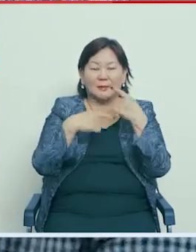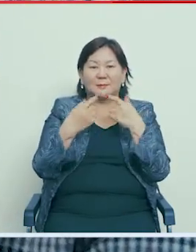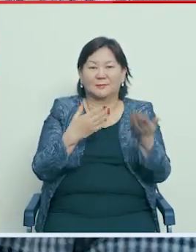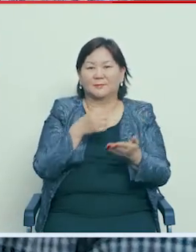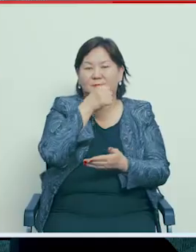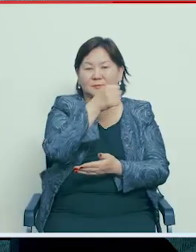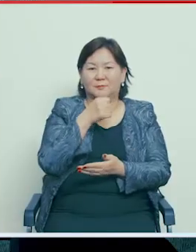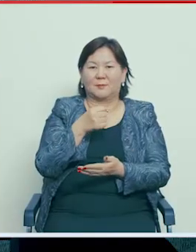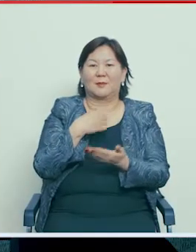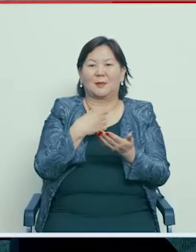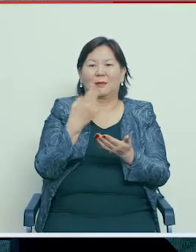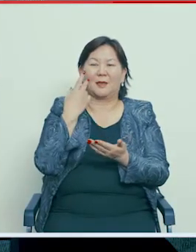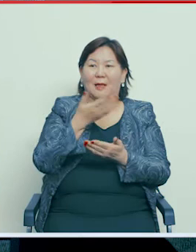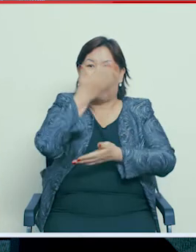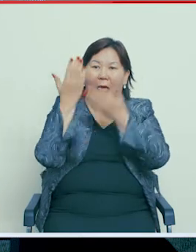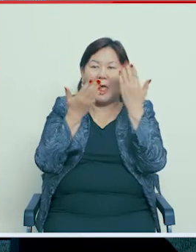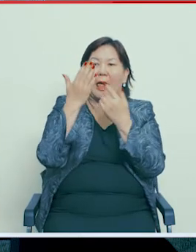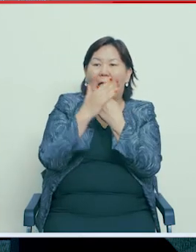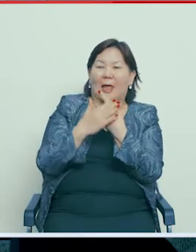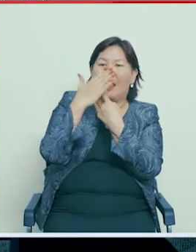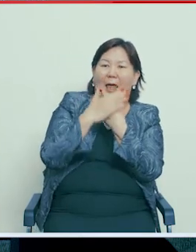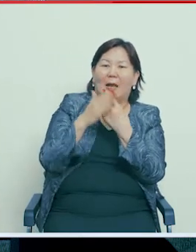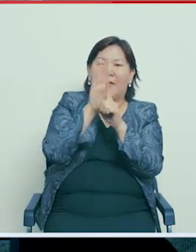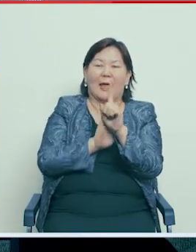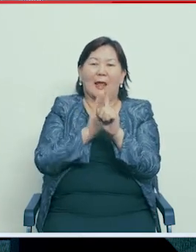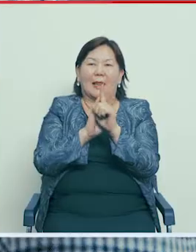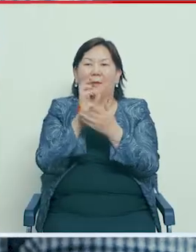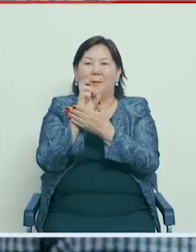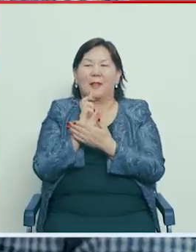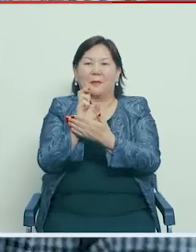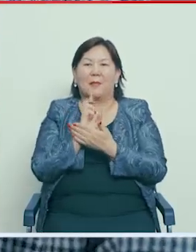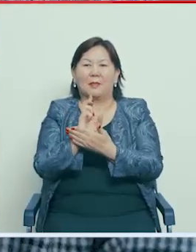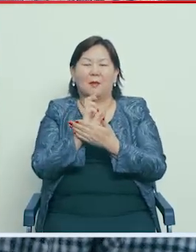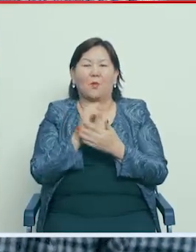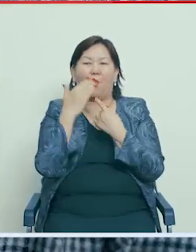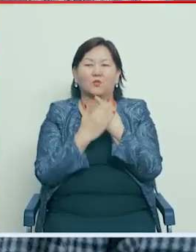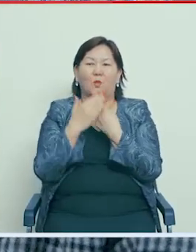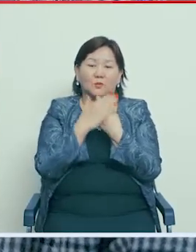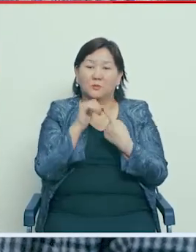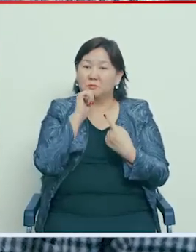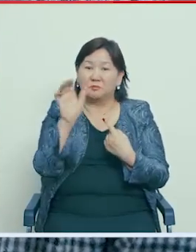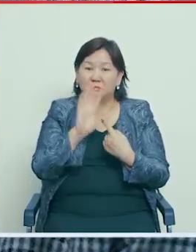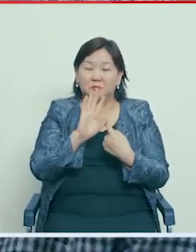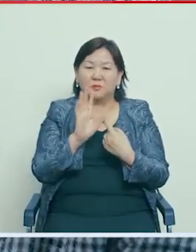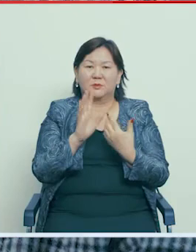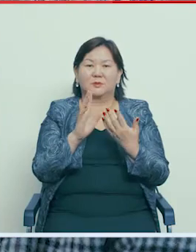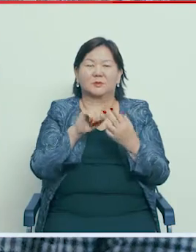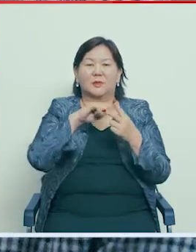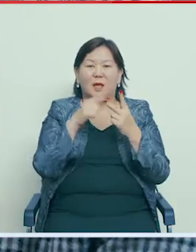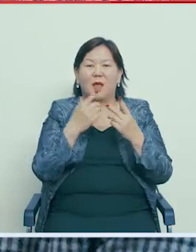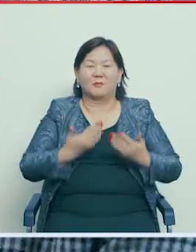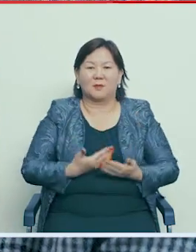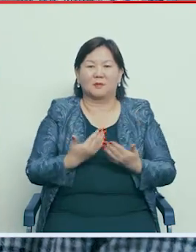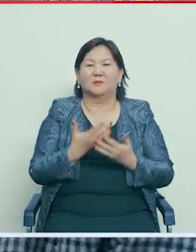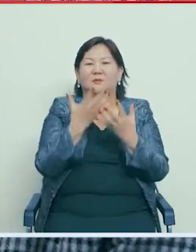ингээ тий дандаа л нөгөө хайр халамж үсээд ч юм уу тий нэг бэлэгсэл даваад ч юм уу хүнээр өрөвдүүлээд байж. Тэр болоос одоо бас яг амьдрал дээр